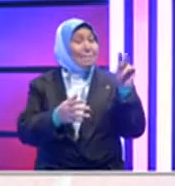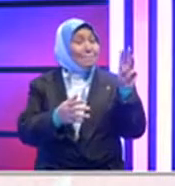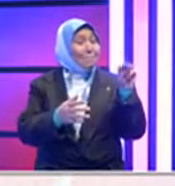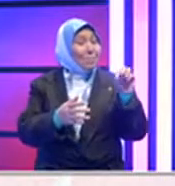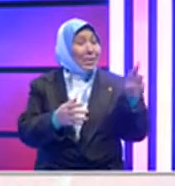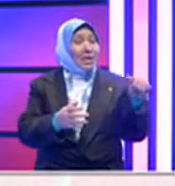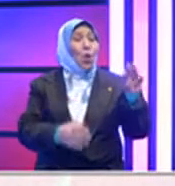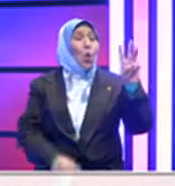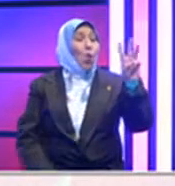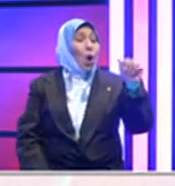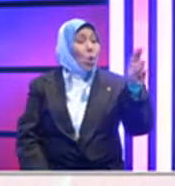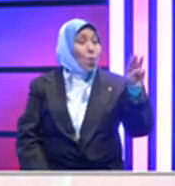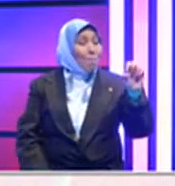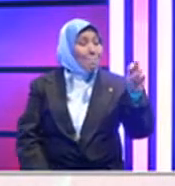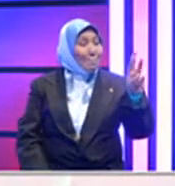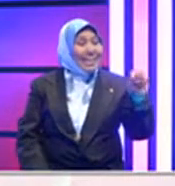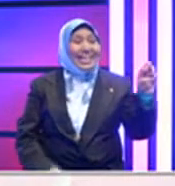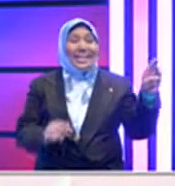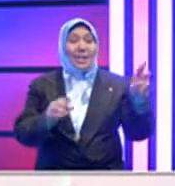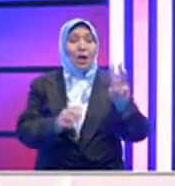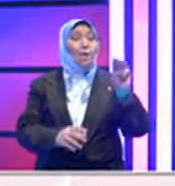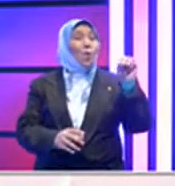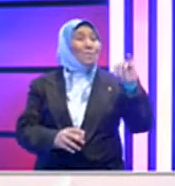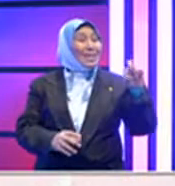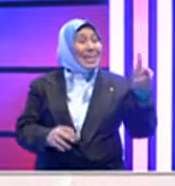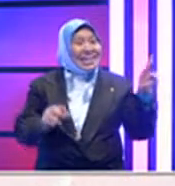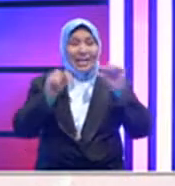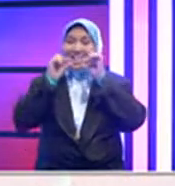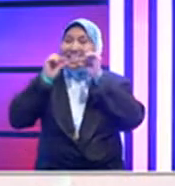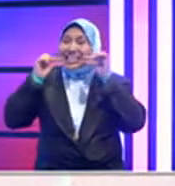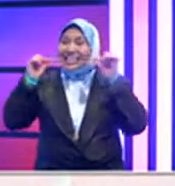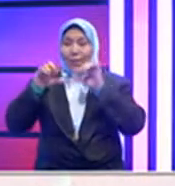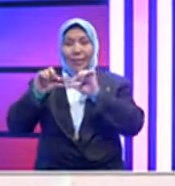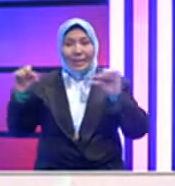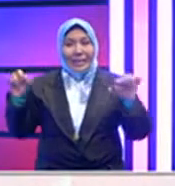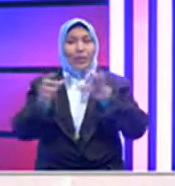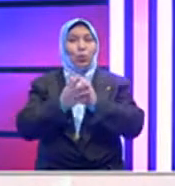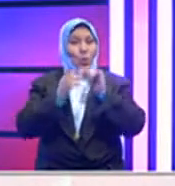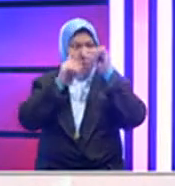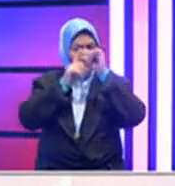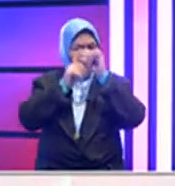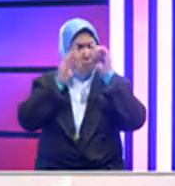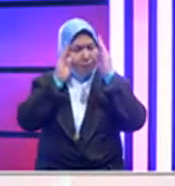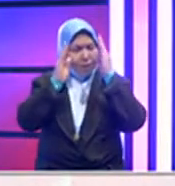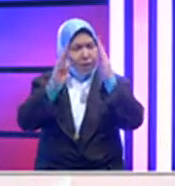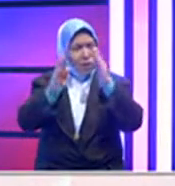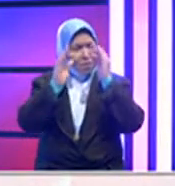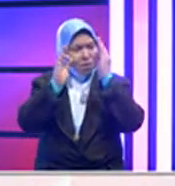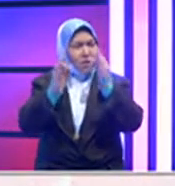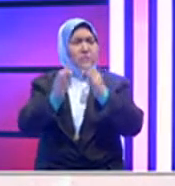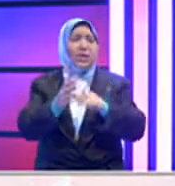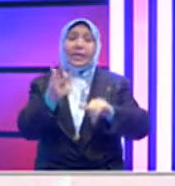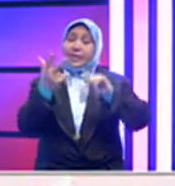wa umirtu wa umirtu akan itu kalimaya kita fokuskan dan contoh kita yang ketiga